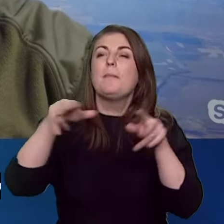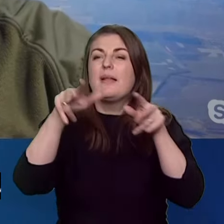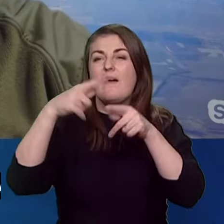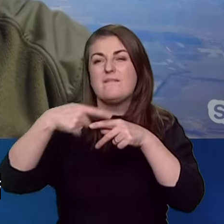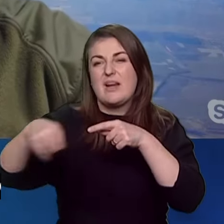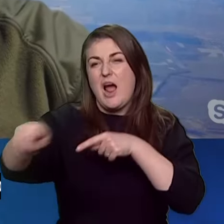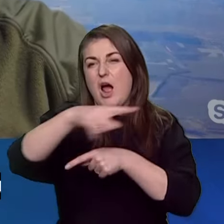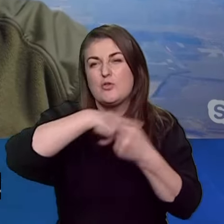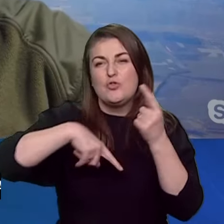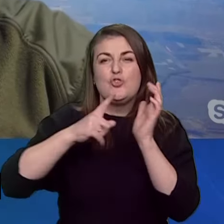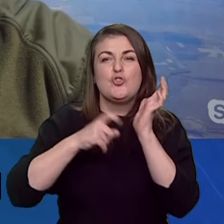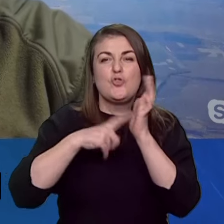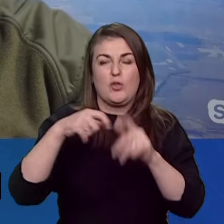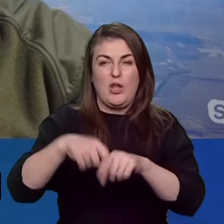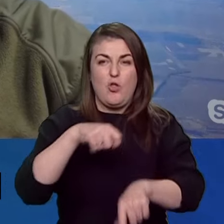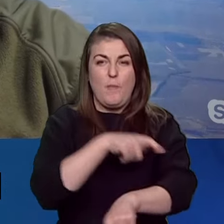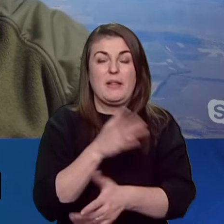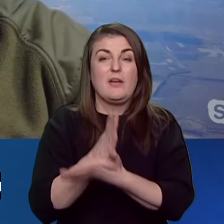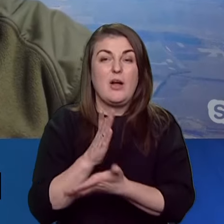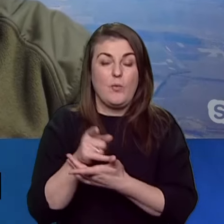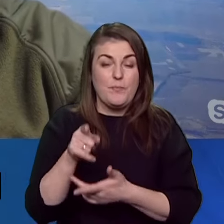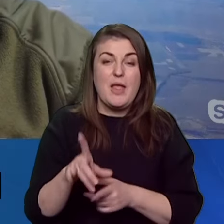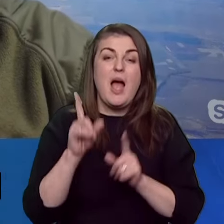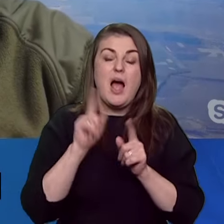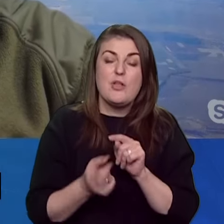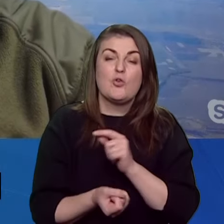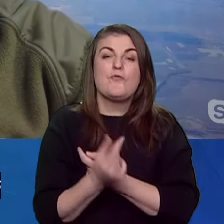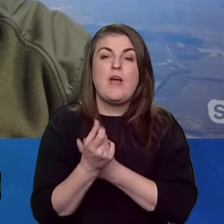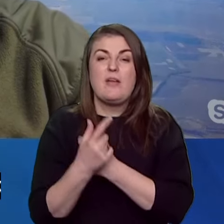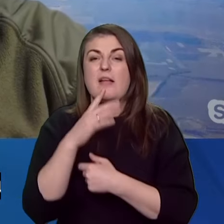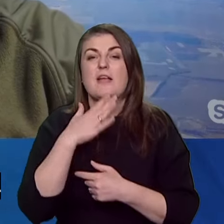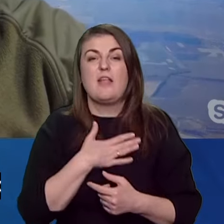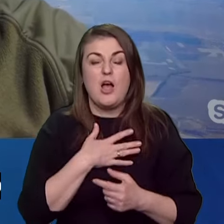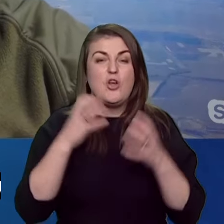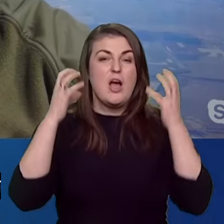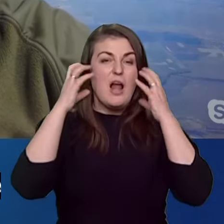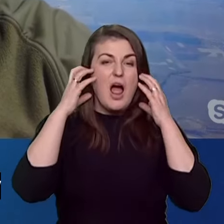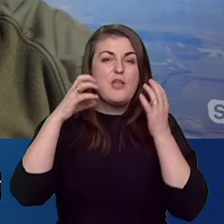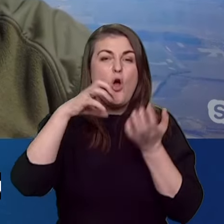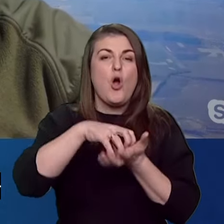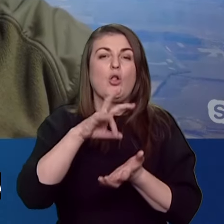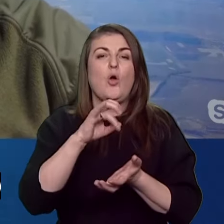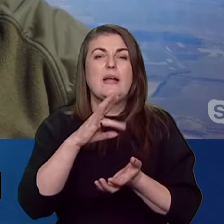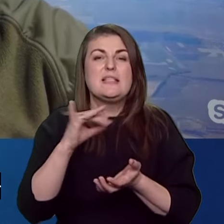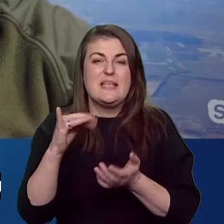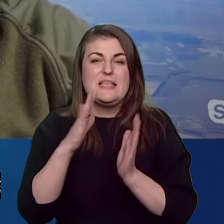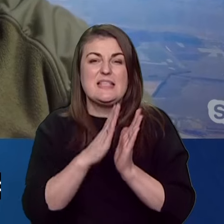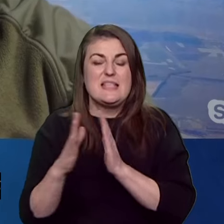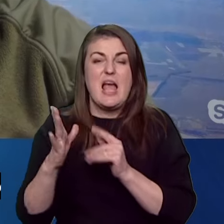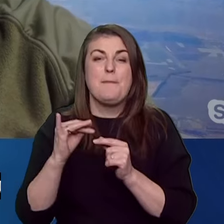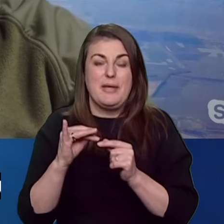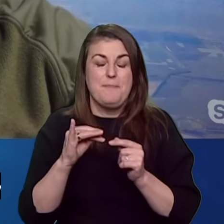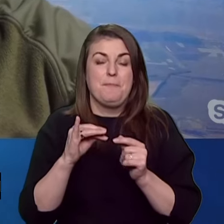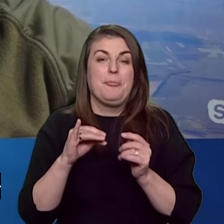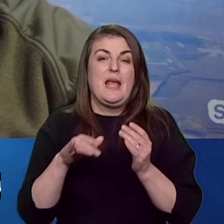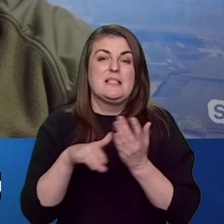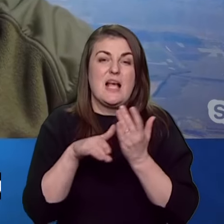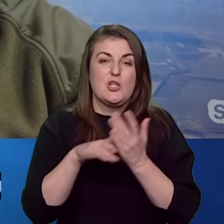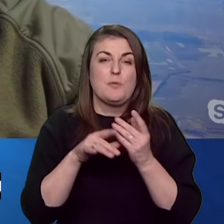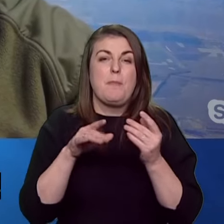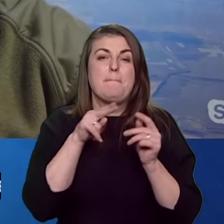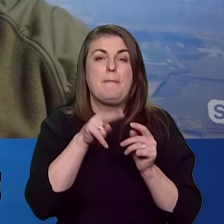600 кілометрів від його розташування, ну а також виявляти наші радіолокаційні системи і засоби протиповітряної брони. Тому та